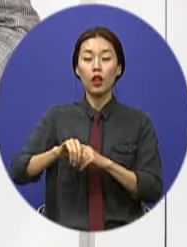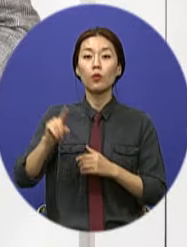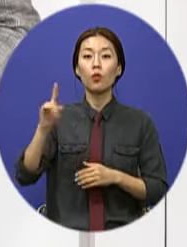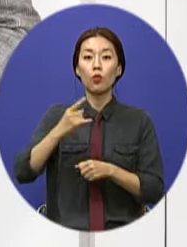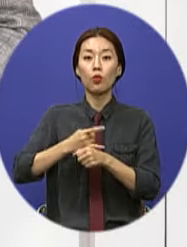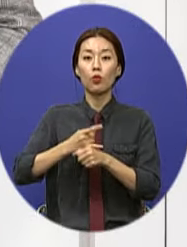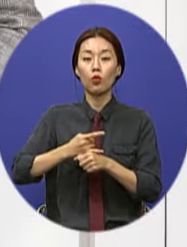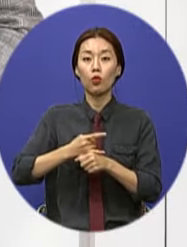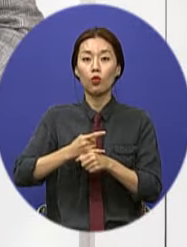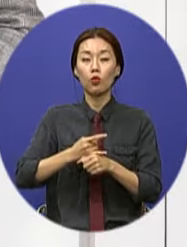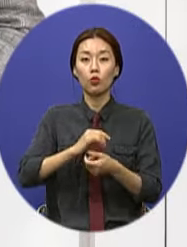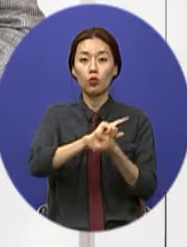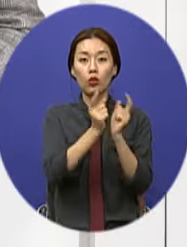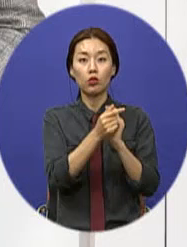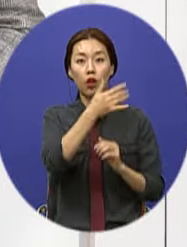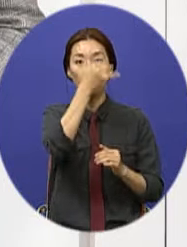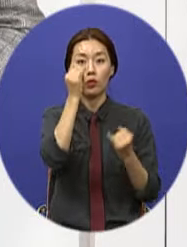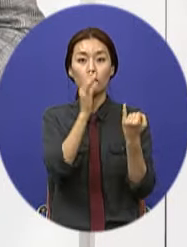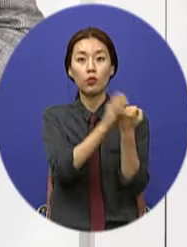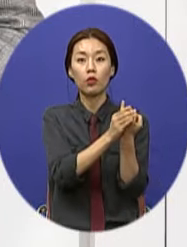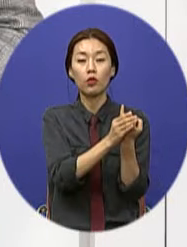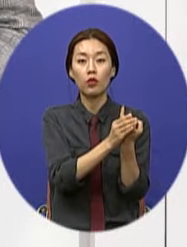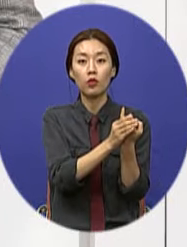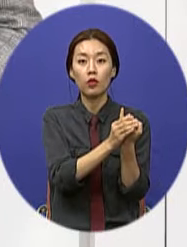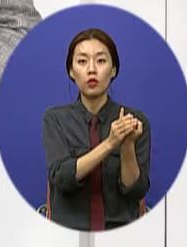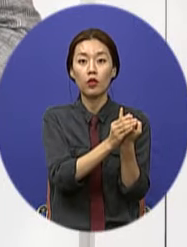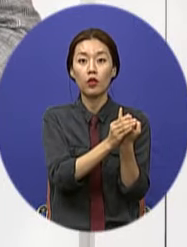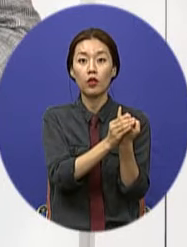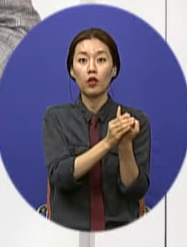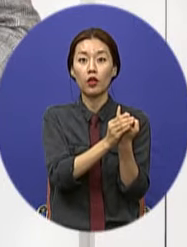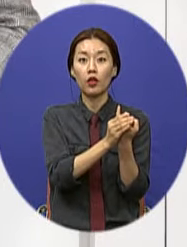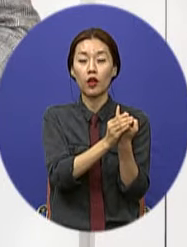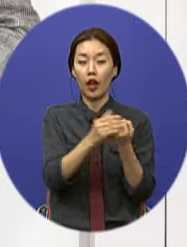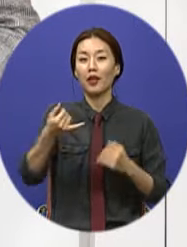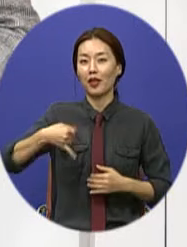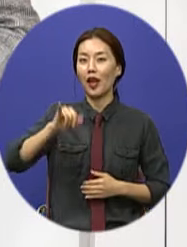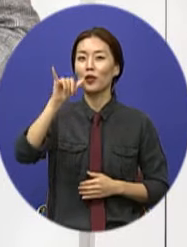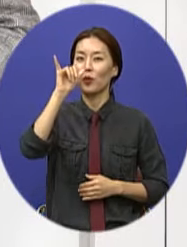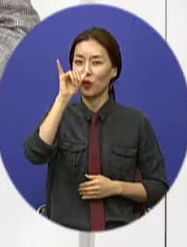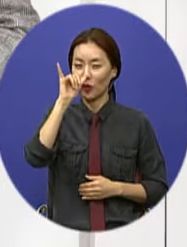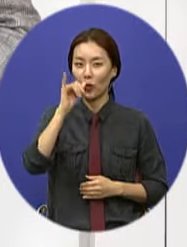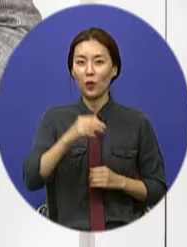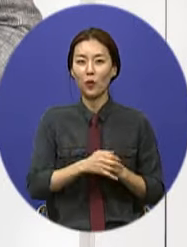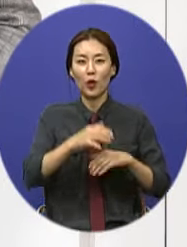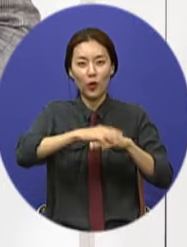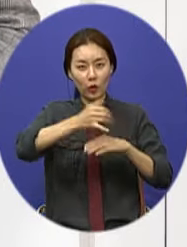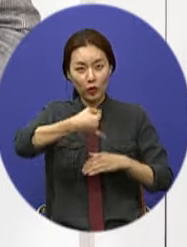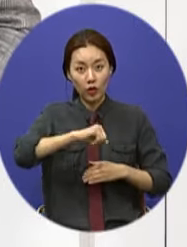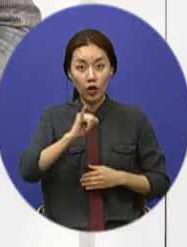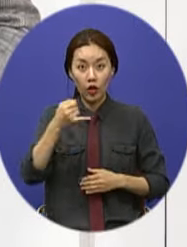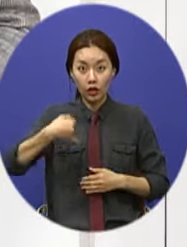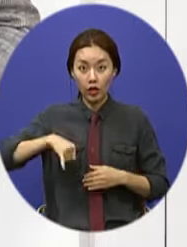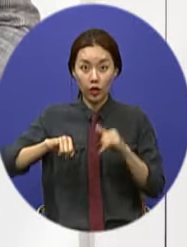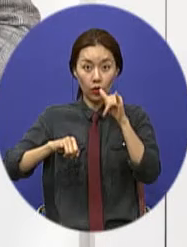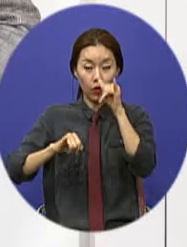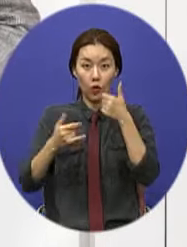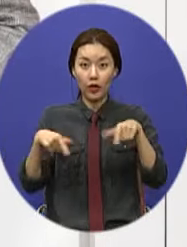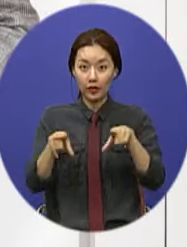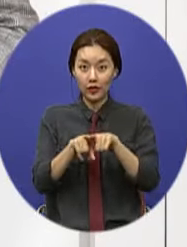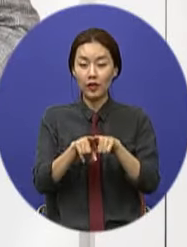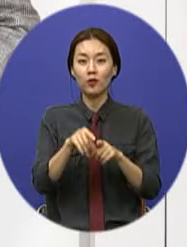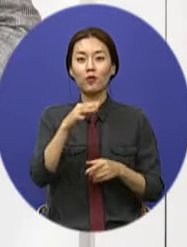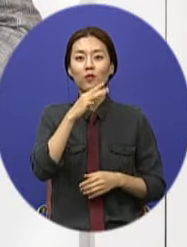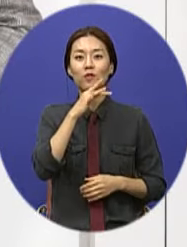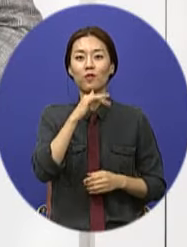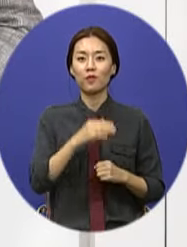하시길래 할머니가 보세요? 따님도 있습니다. 딸도. 아, 딸하고 같이 계세요? 그 네.